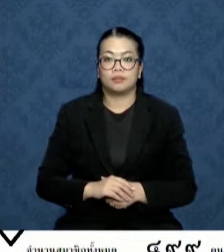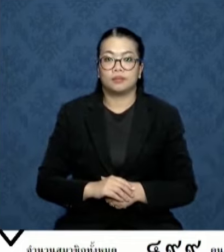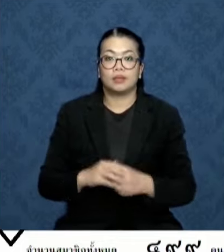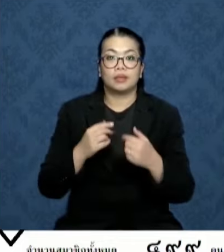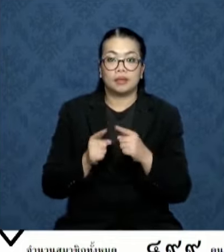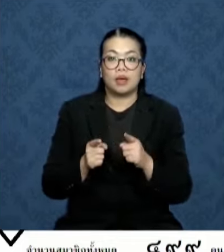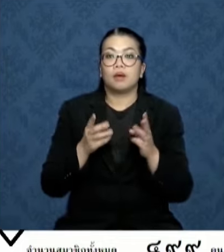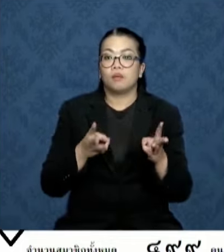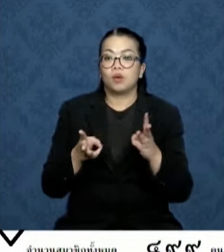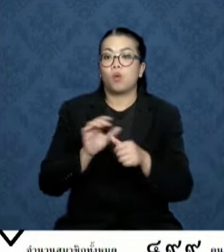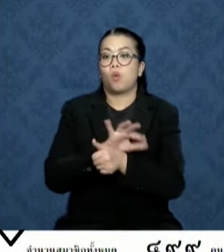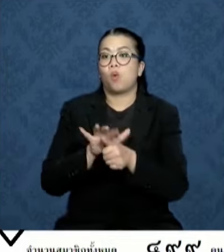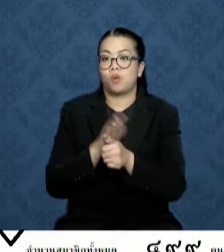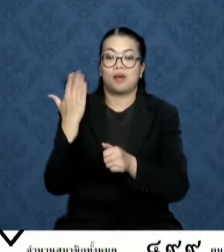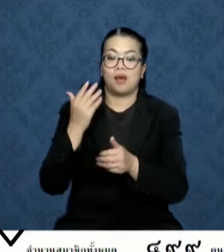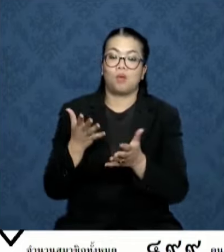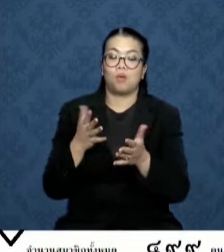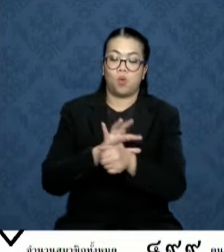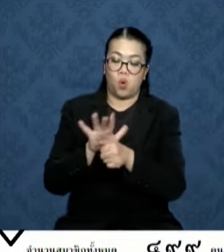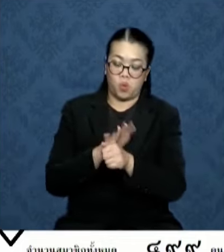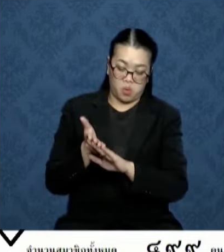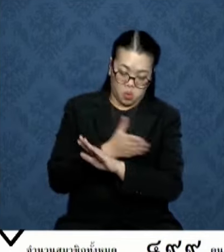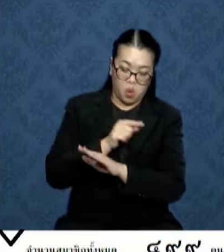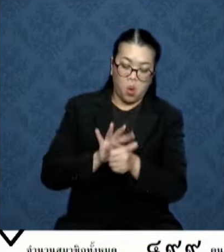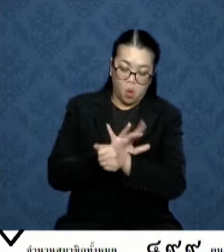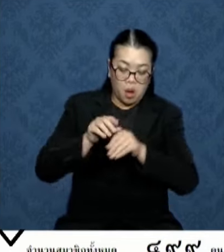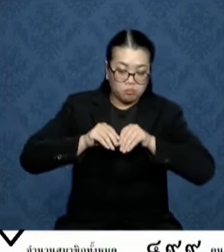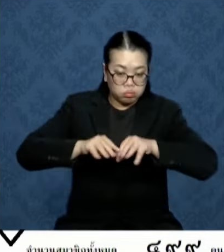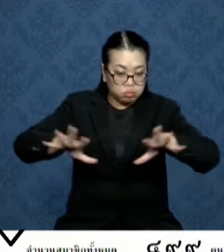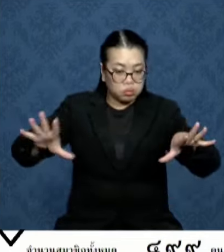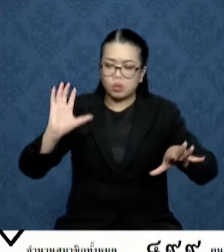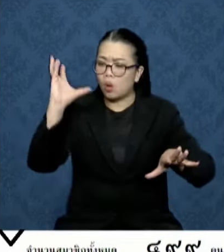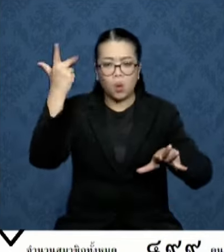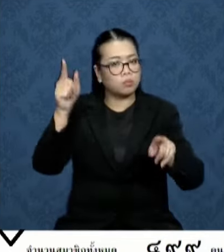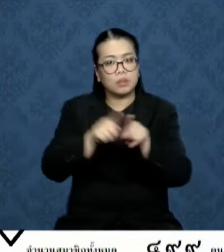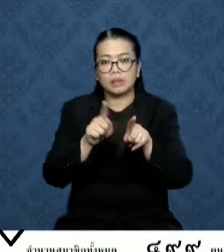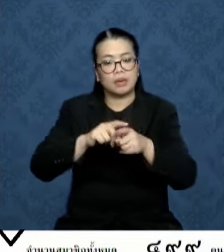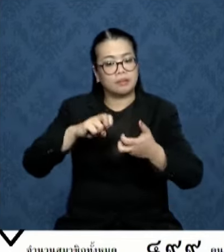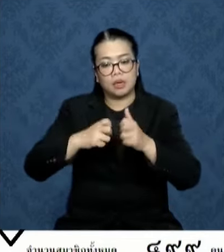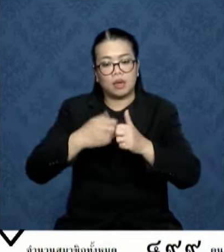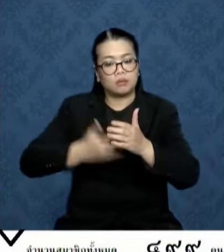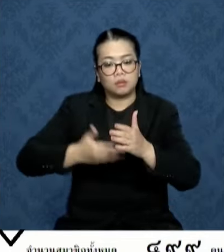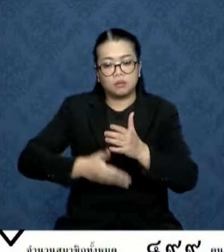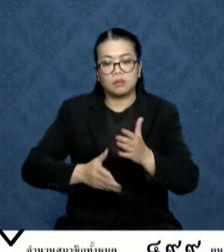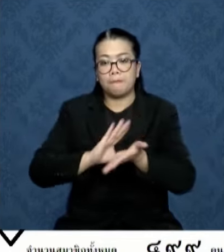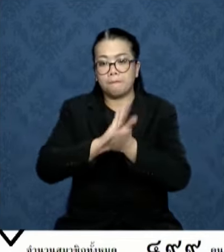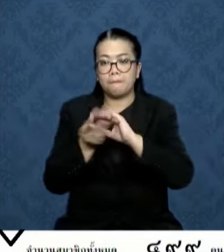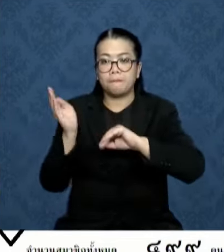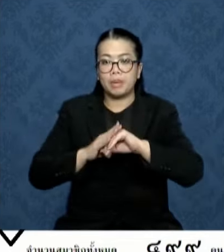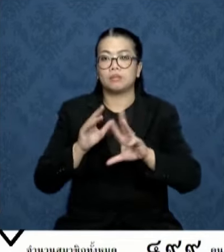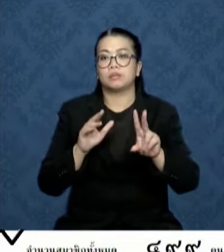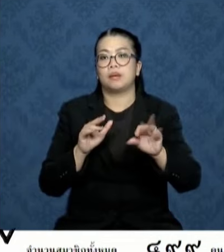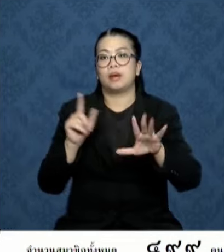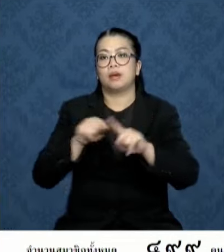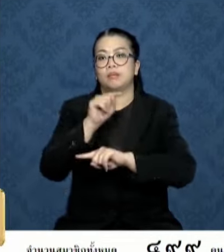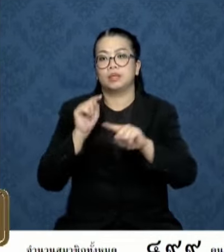แต่พอเจอกฤษ COVID ครั ซึ อันนี้กเป็ วกฤษจง ๆ ททั้งโลกเจออย่างหนักหนวง กได้ปรบเพิ่มขึ้นเป็ 35% ครั ใ